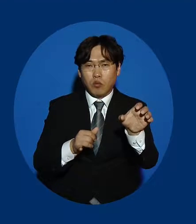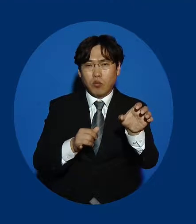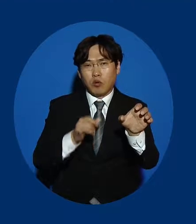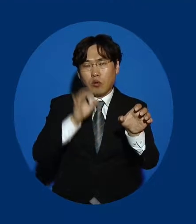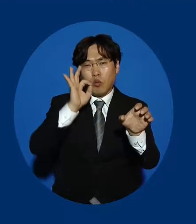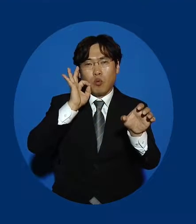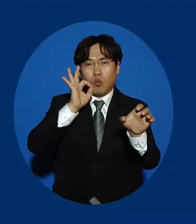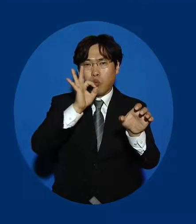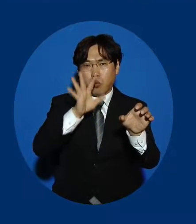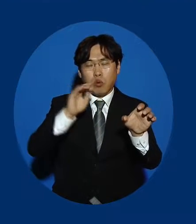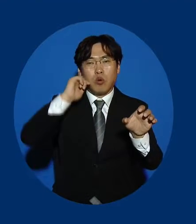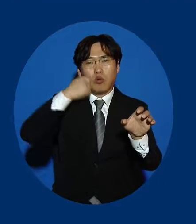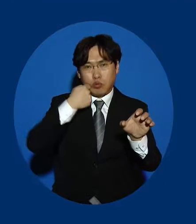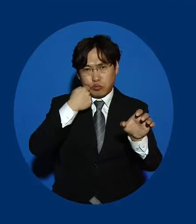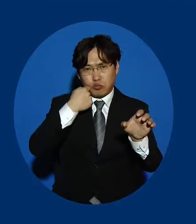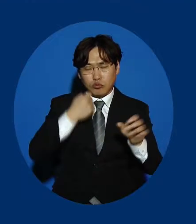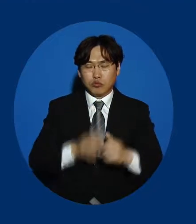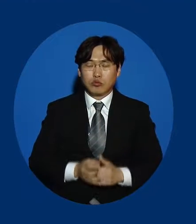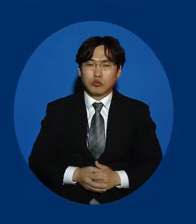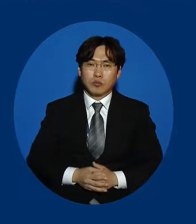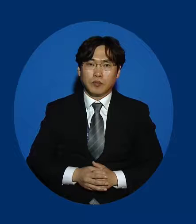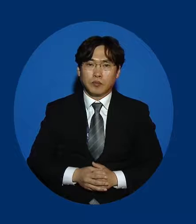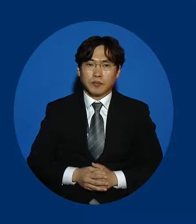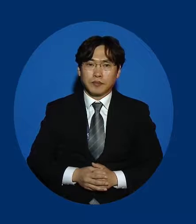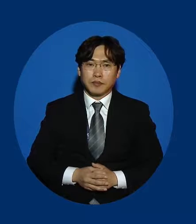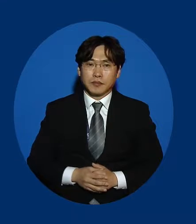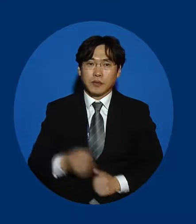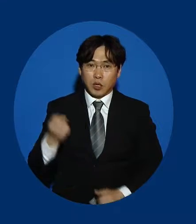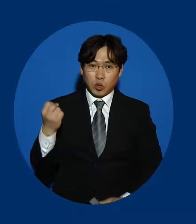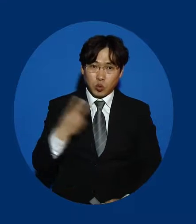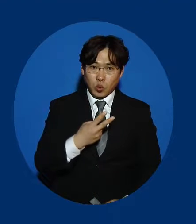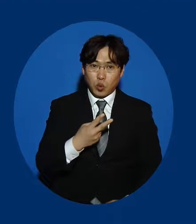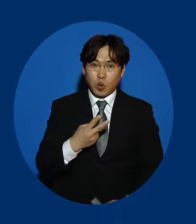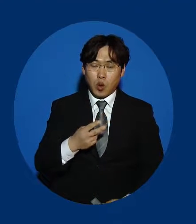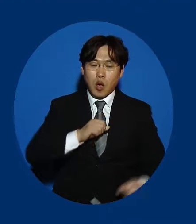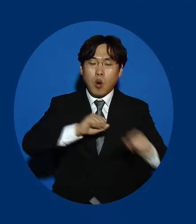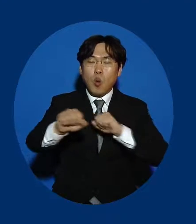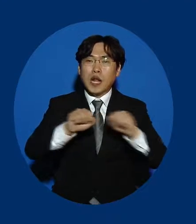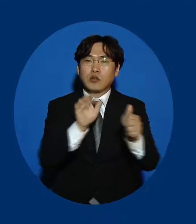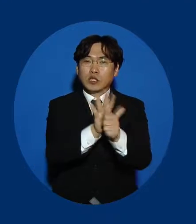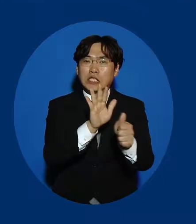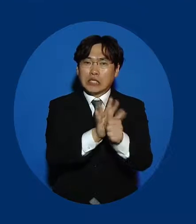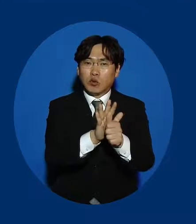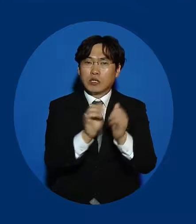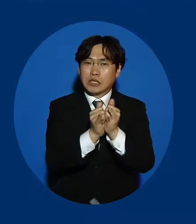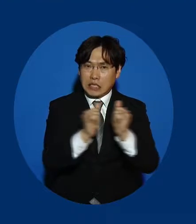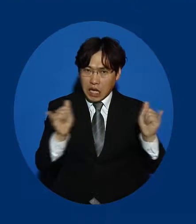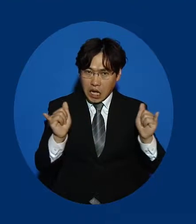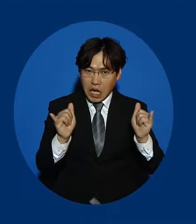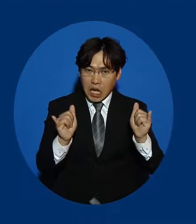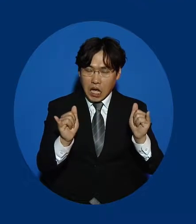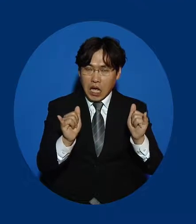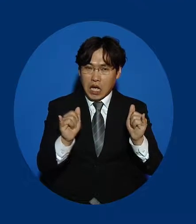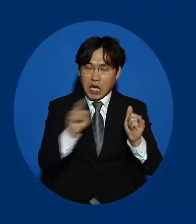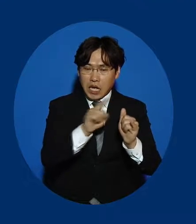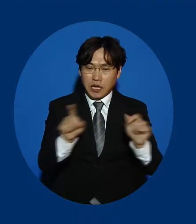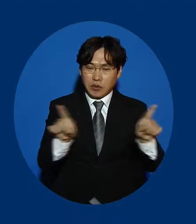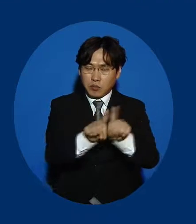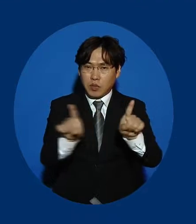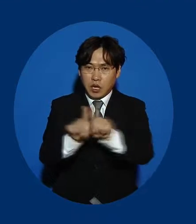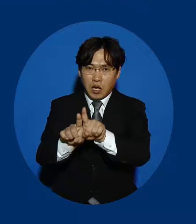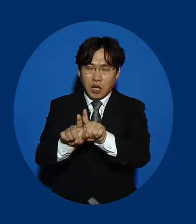아직도 있고. 그다음에 활동 지원 매칭은 시각장애도 그렇지만 감각 중국장애, 시각 청각장애